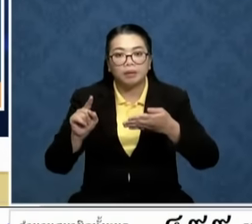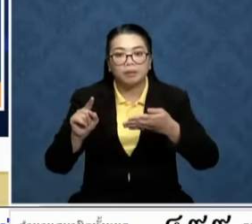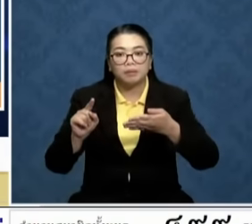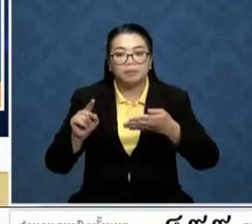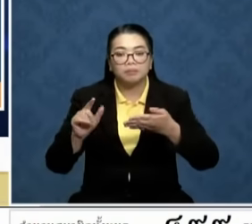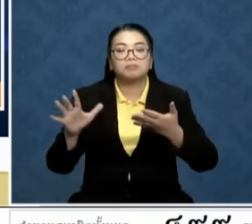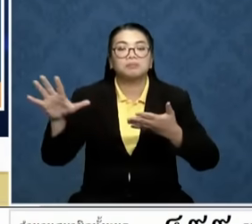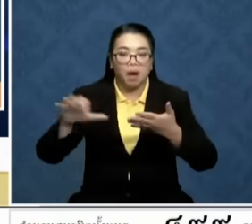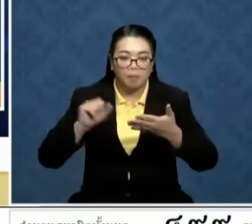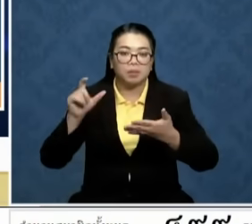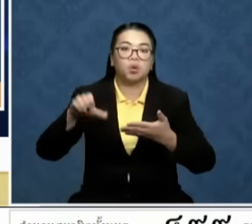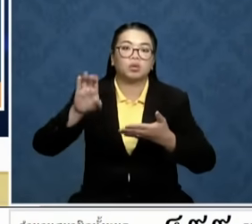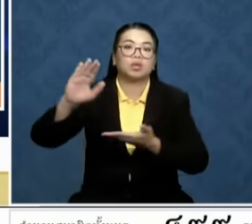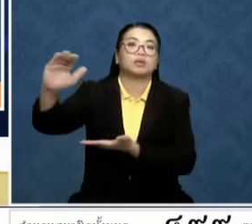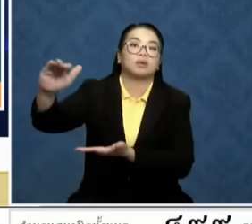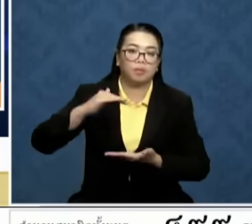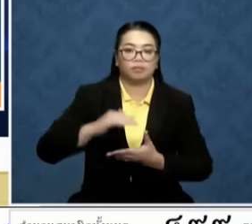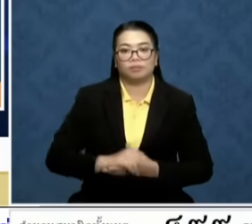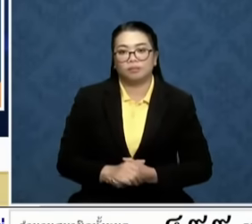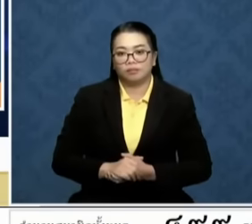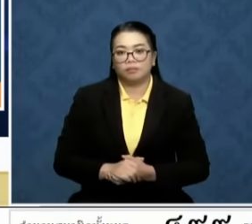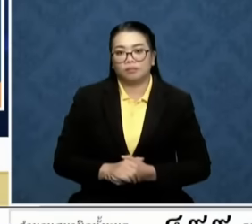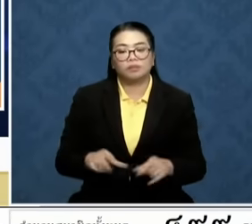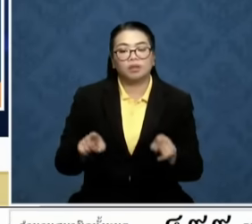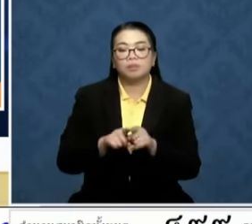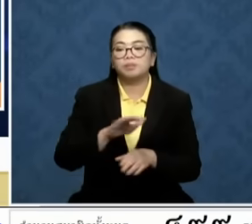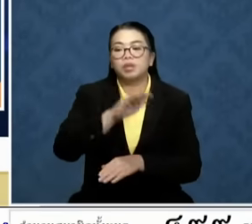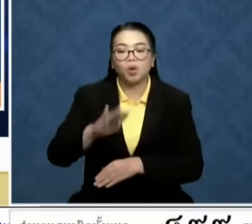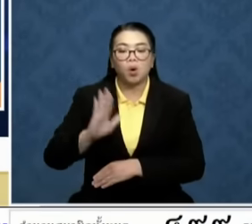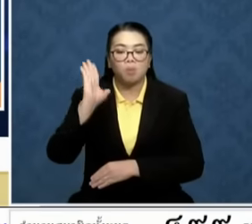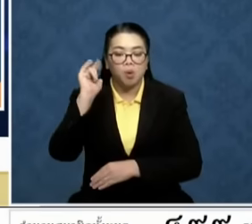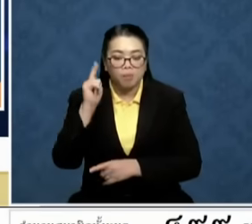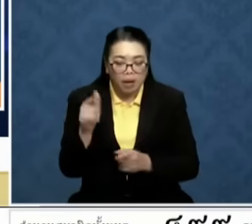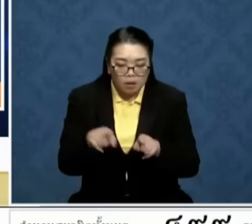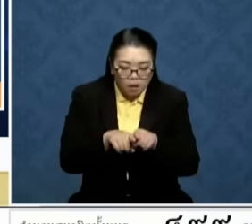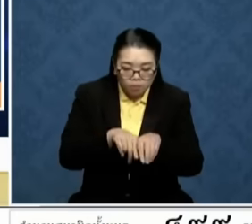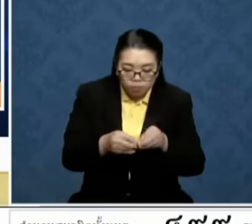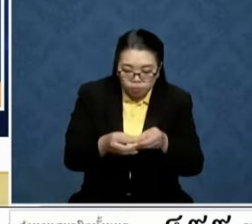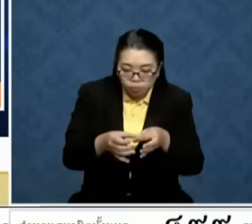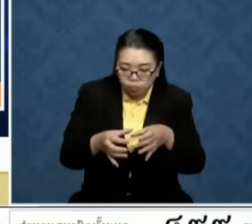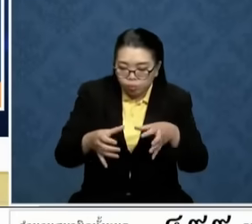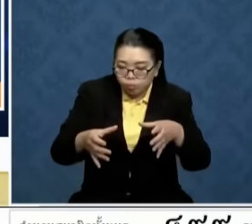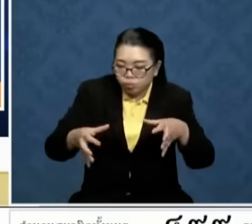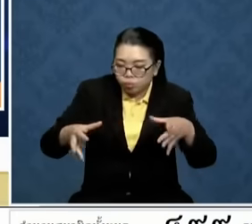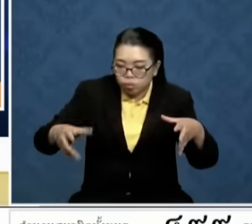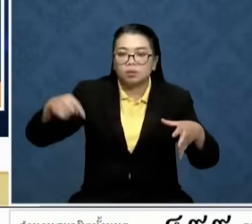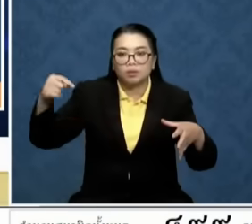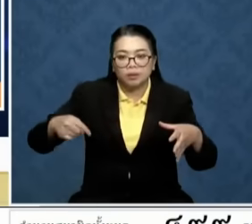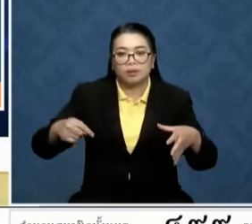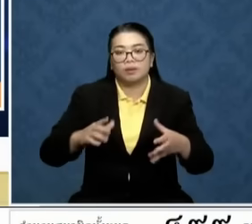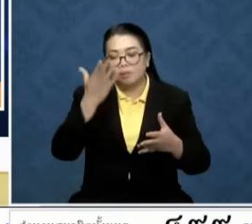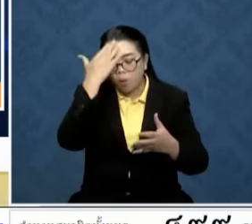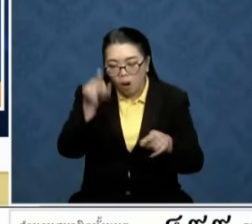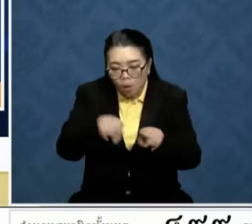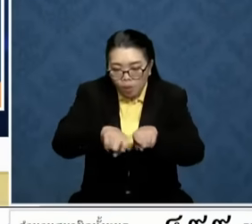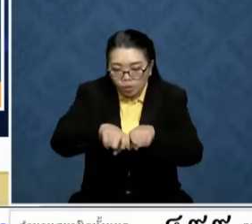กันคือมันเป็นพี่น้องกันหมดว่างั้นท่านประธานมาจากพ่อแม่กันแค่ไม่กี่คู่มันมาร่วมกันสไลด์ถัด